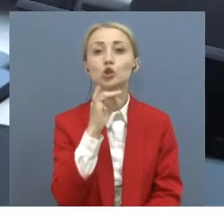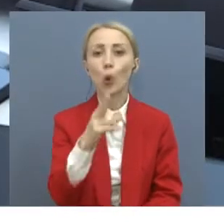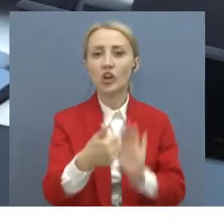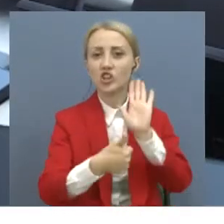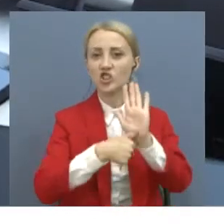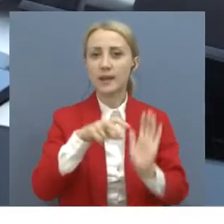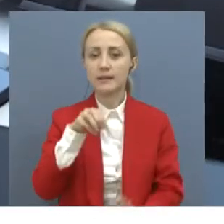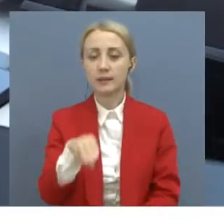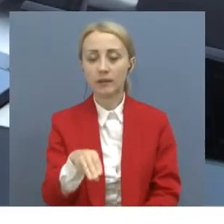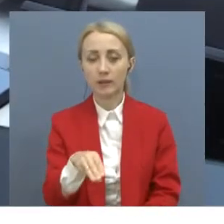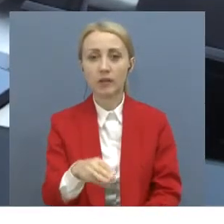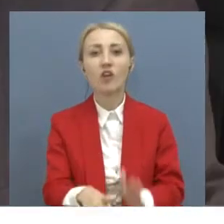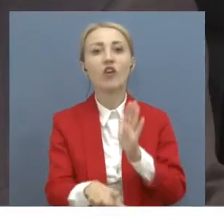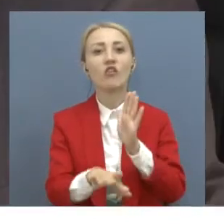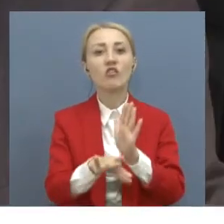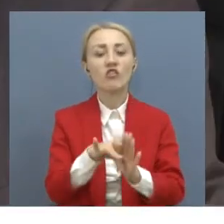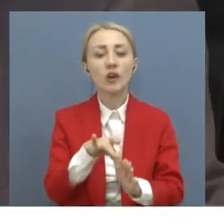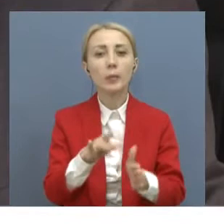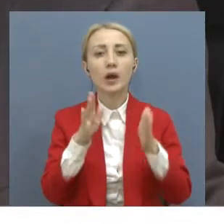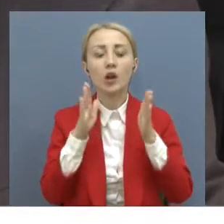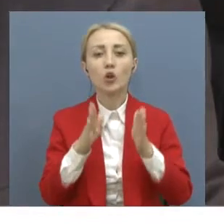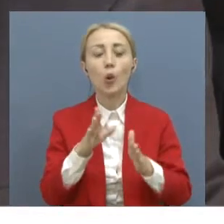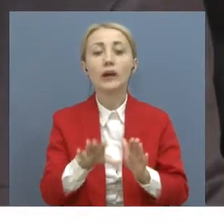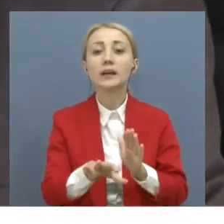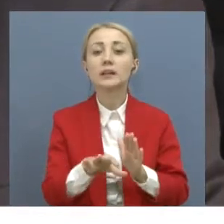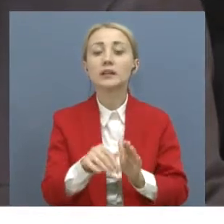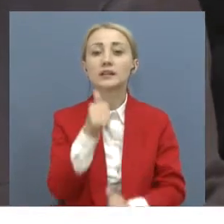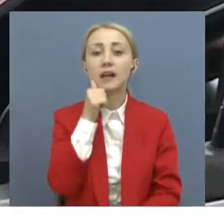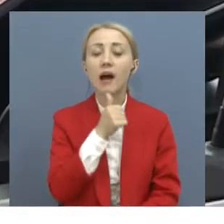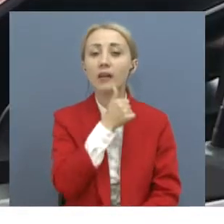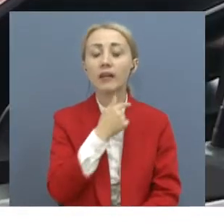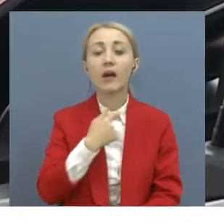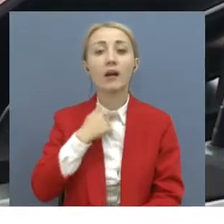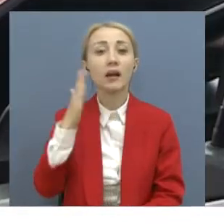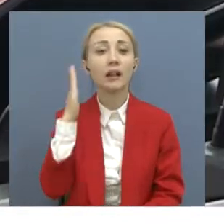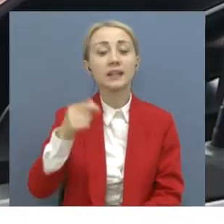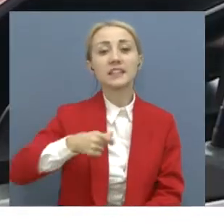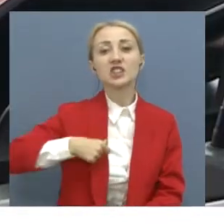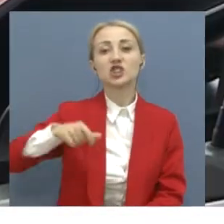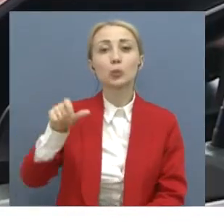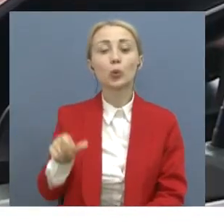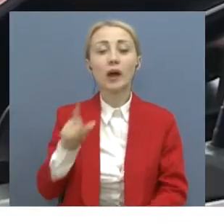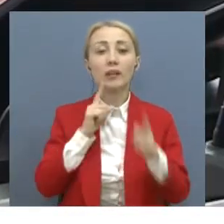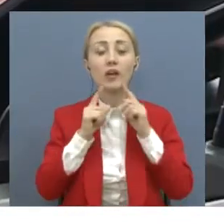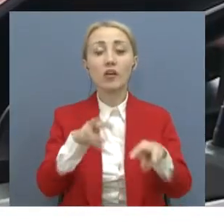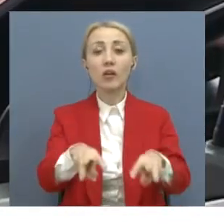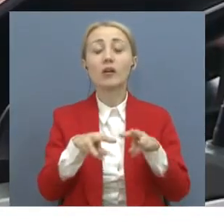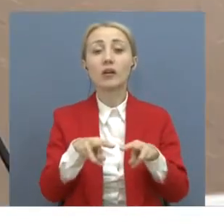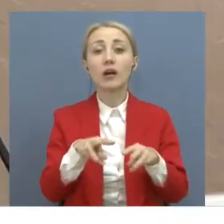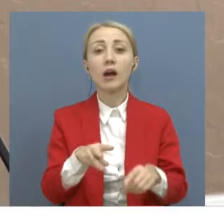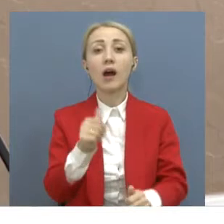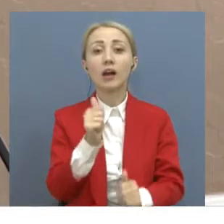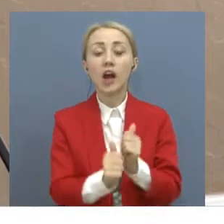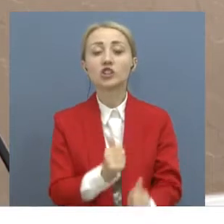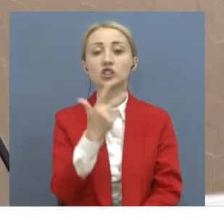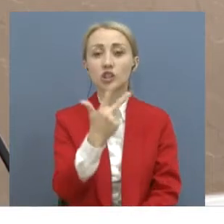Мәслихат депутаттардың жасырын дауыс беру арқылы жүзеге асады. Сенаторларды қайта сайлау әр 3 жыл сайын жүргізіледі. Выдвижение кандидата в депутат